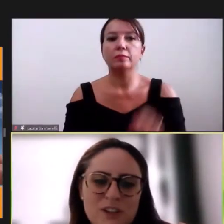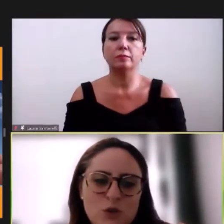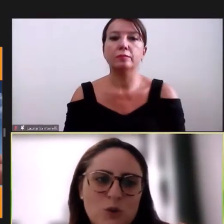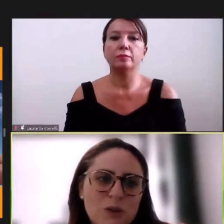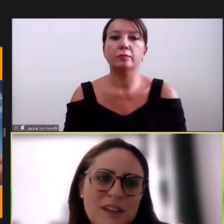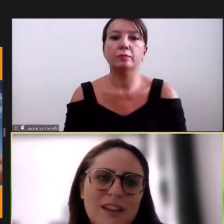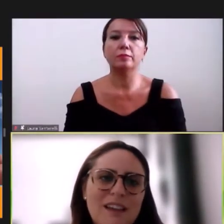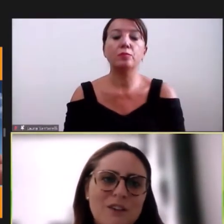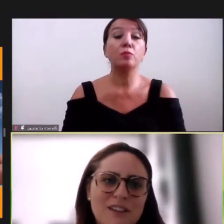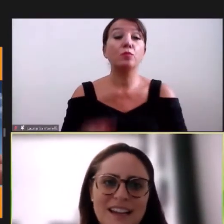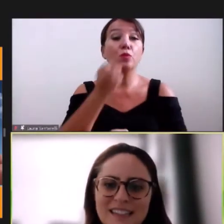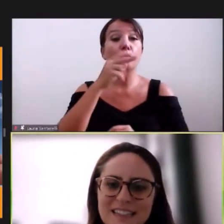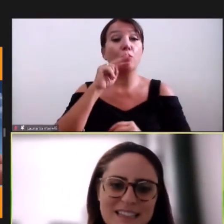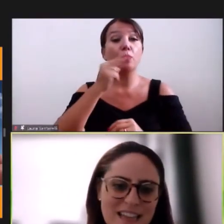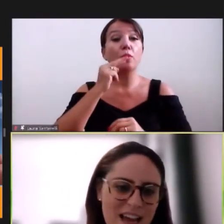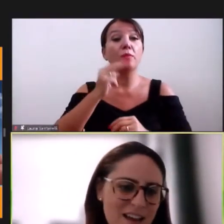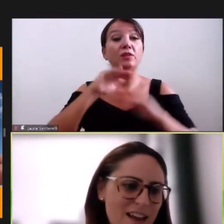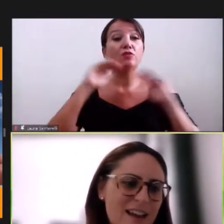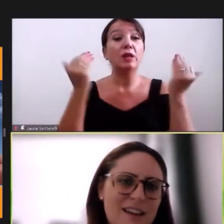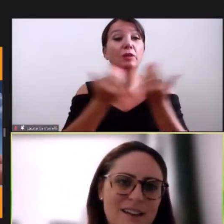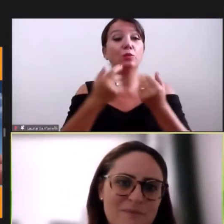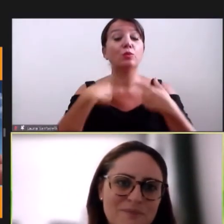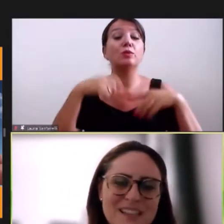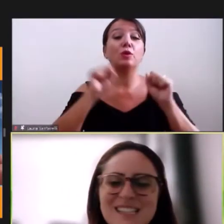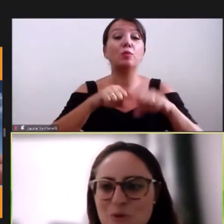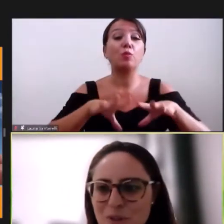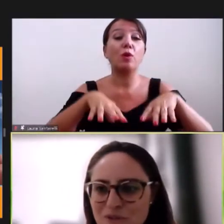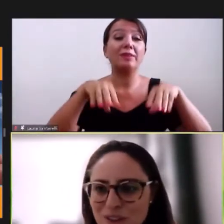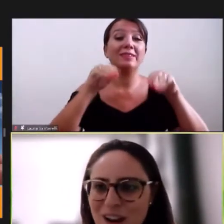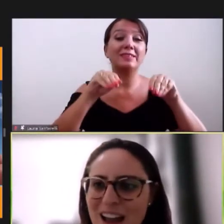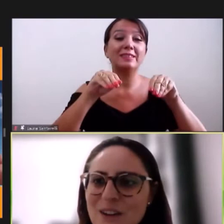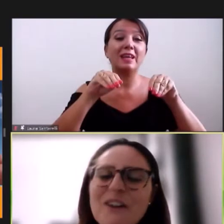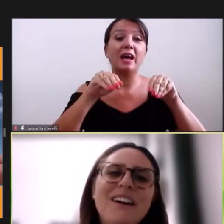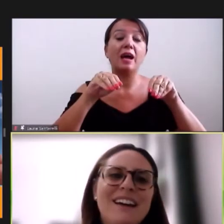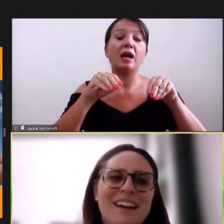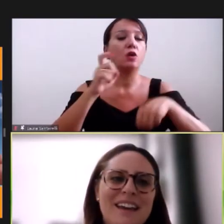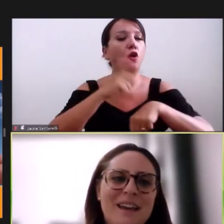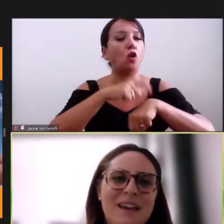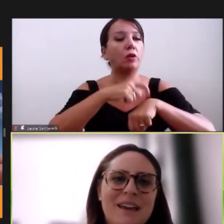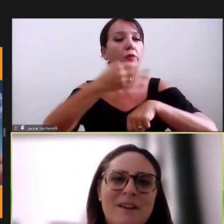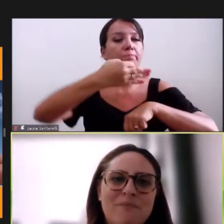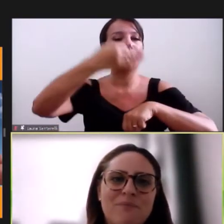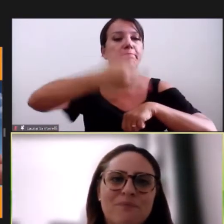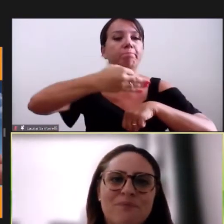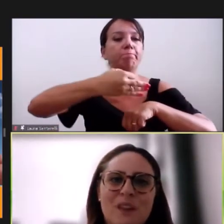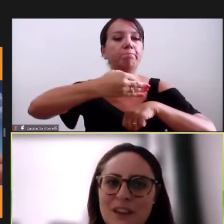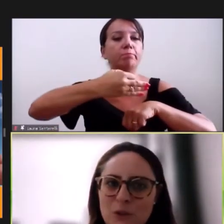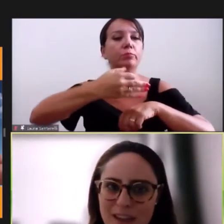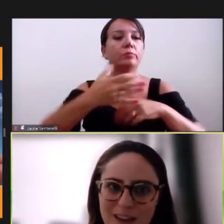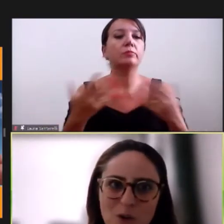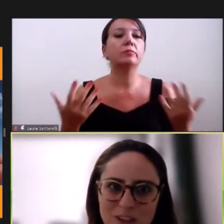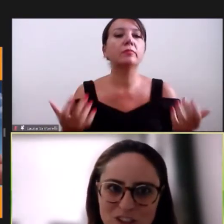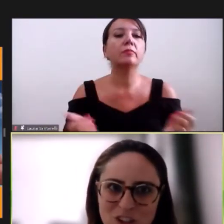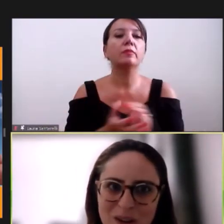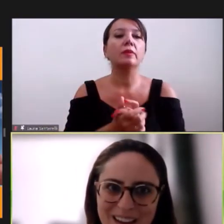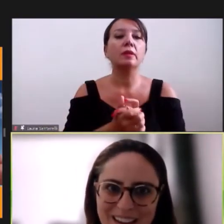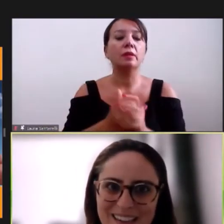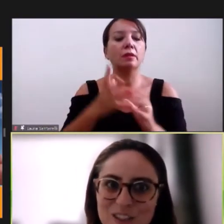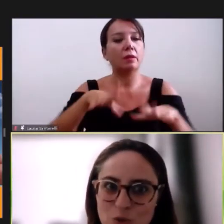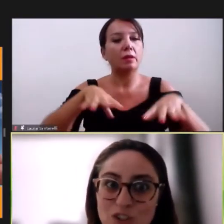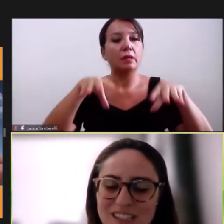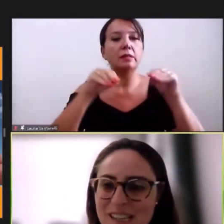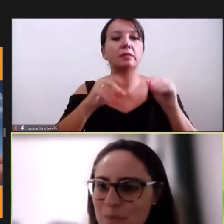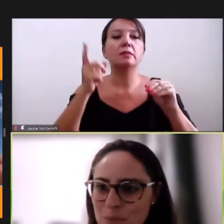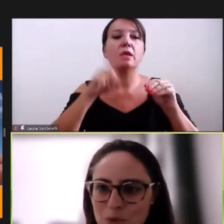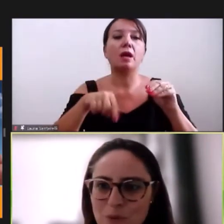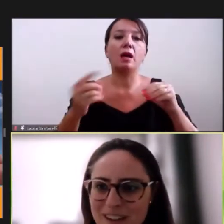Buon pomeriggio a tutti, io direi di iniziare, siamo in perfetto orario e vedo che cominciano anche